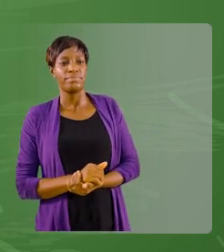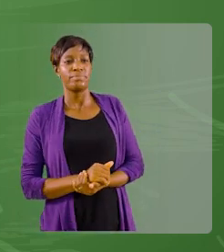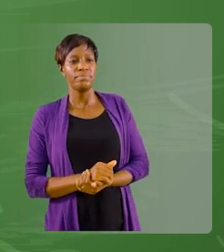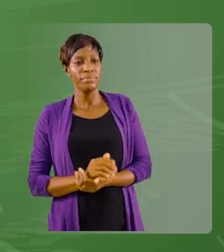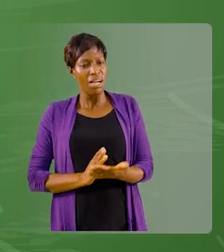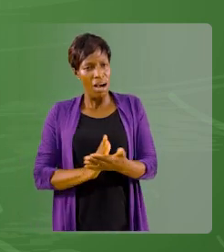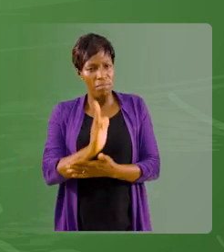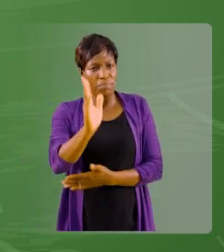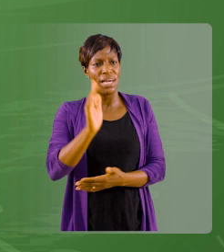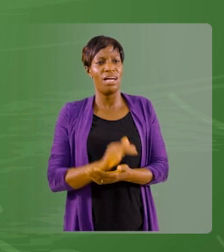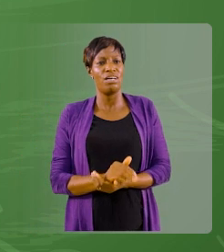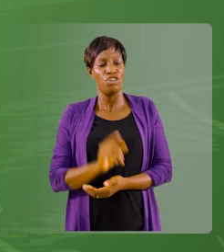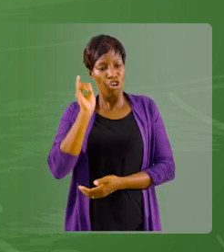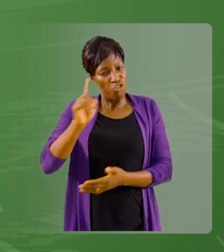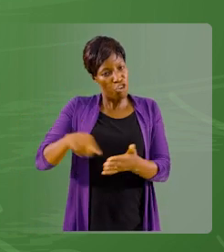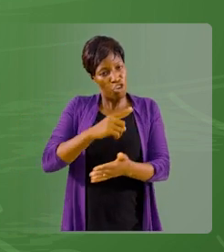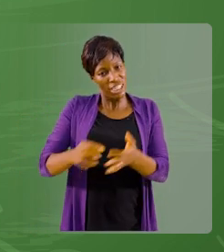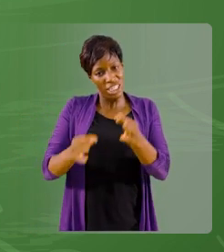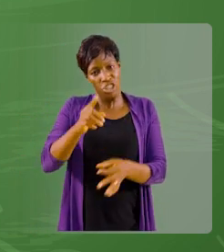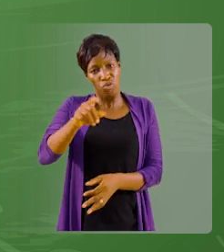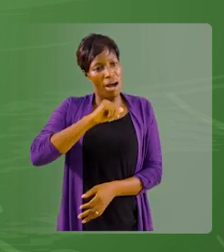Bien, vous prenez la correction pour ceux qui n'ont pas trouvé.